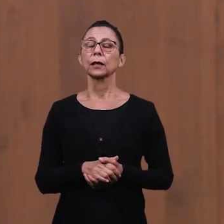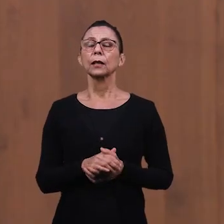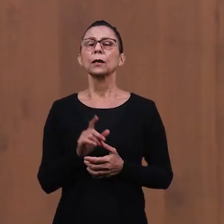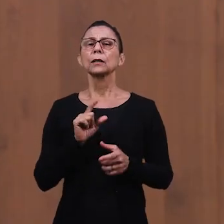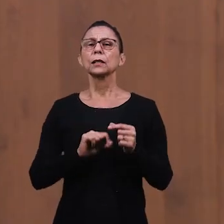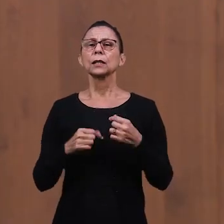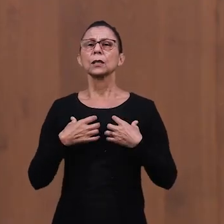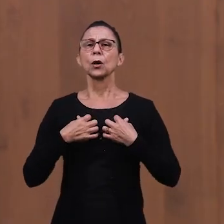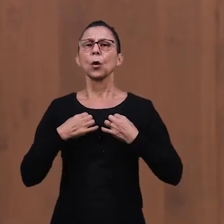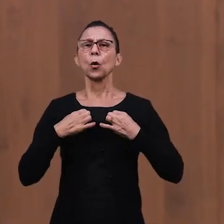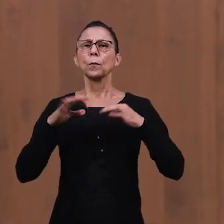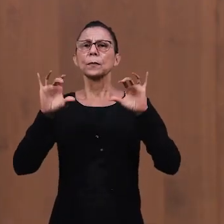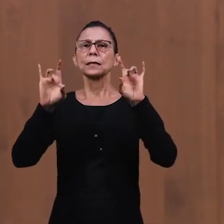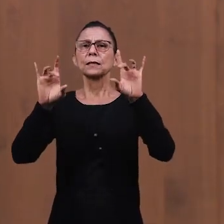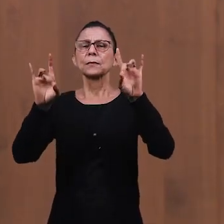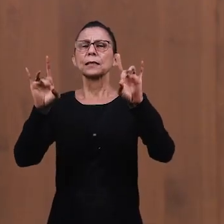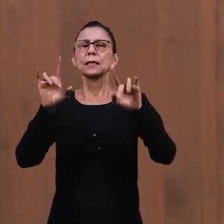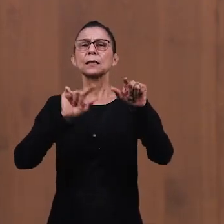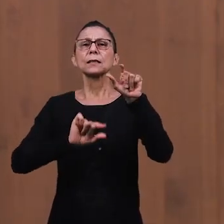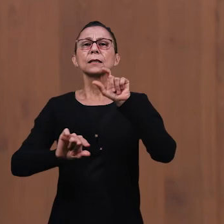Donc,